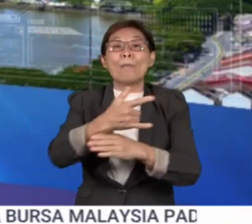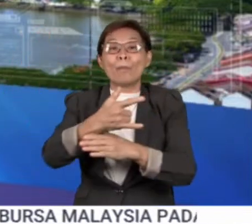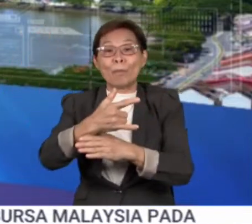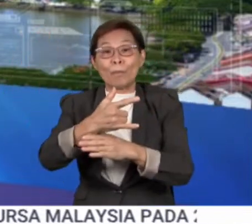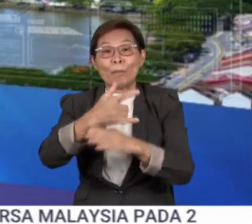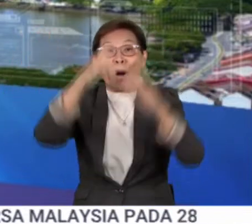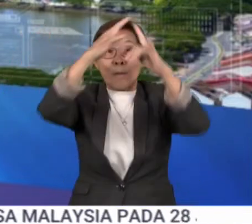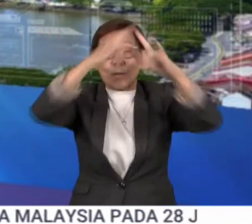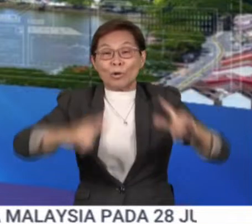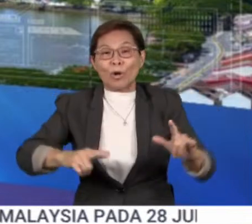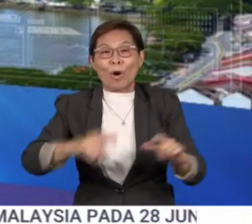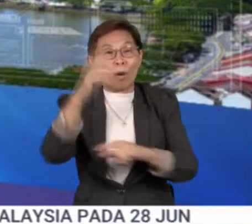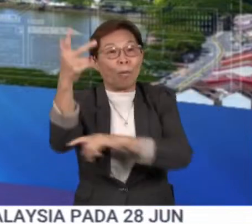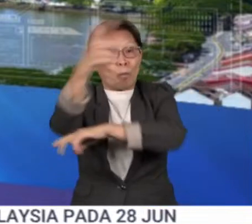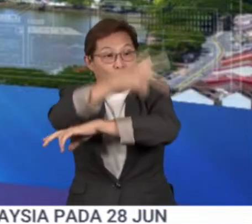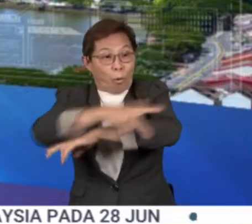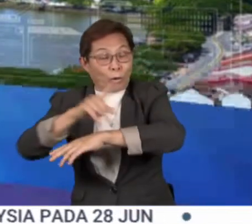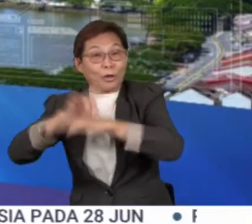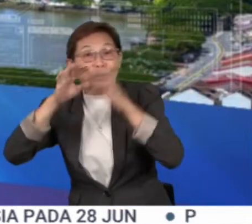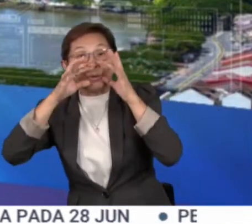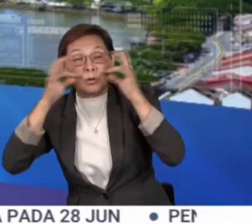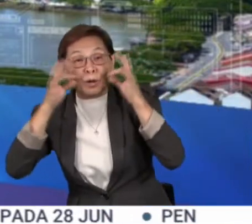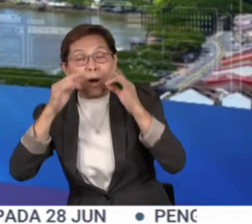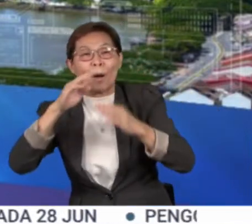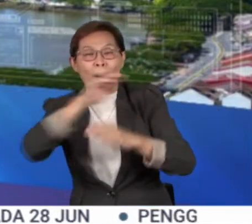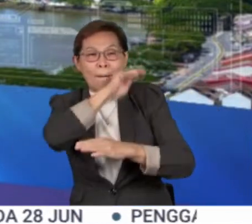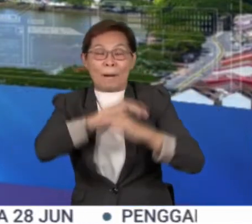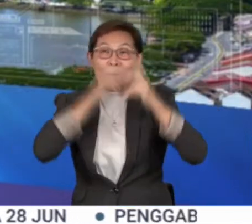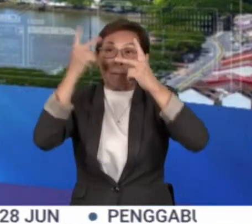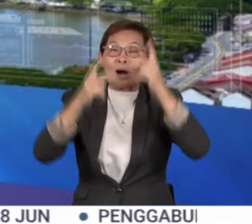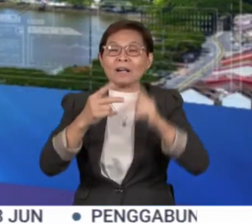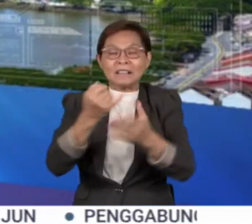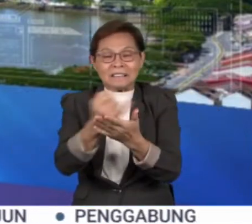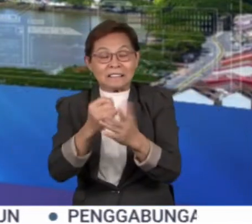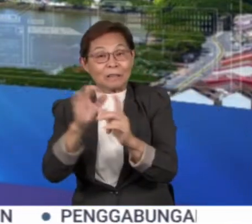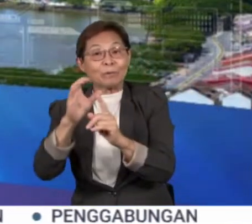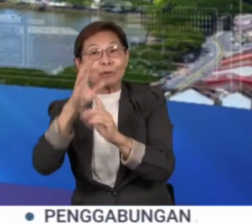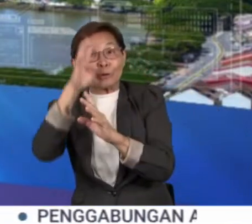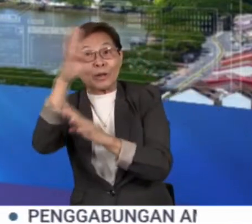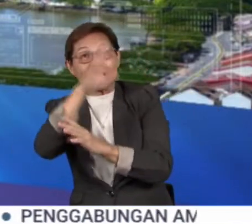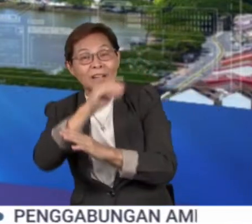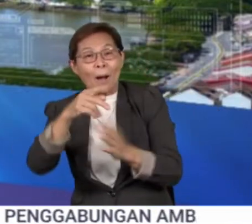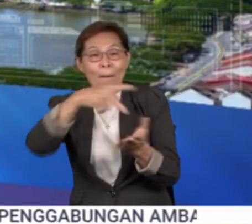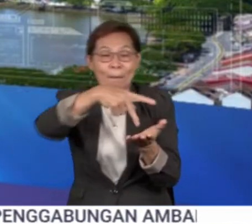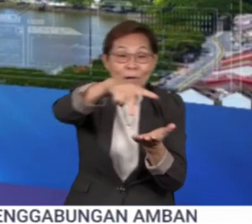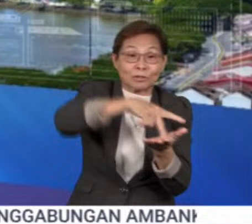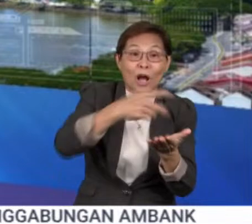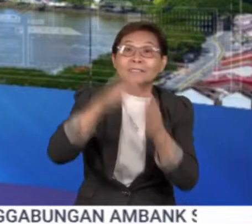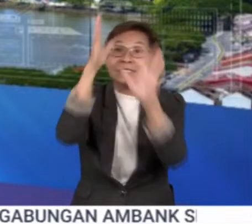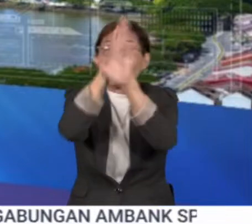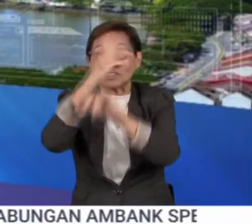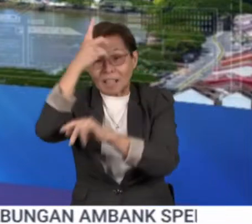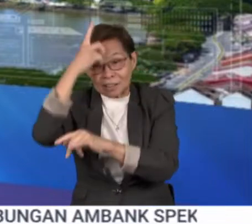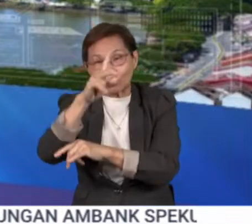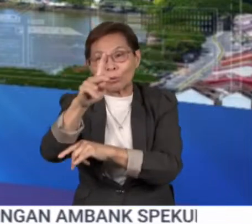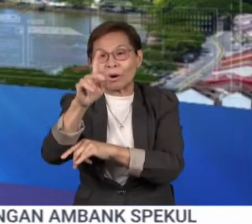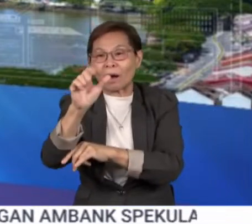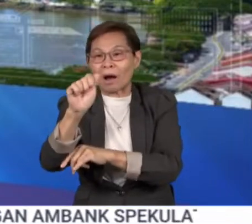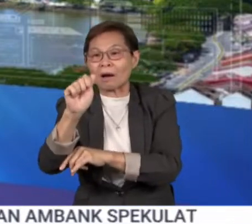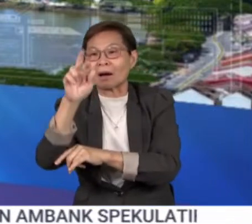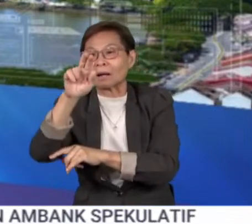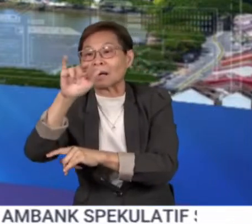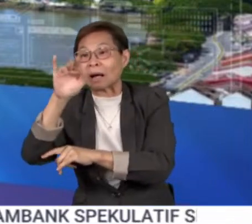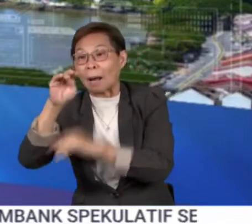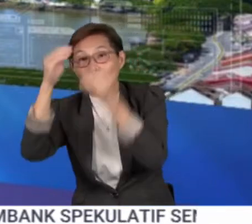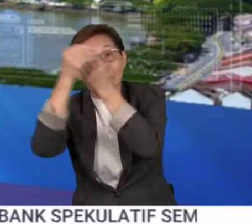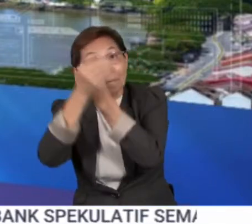Cultures Museum BCM di Kuching. Menteri Pelancongan Industri Kreatif dan Seni Persembahan Sarawak, Dato' Sri Abdul Karim Rahman